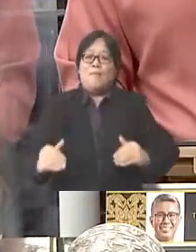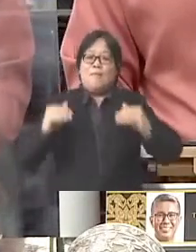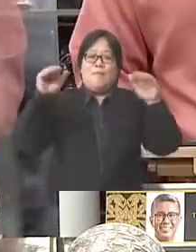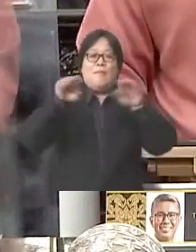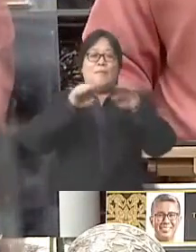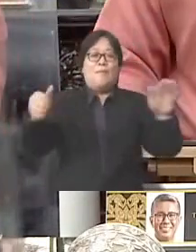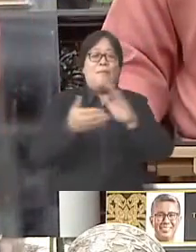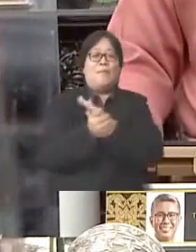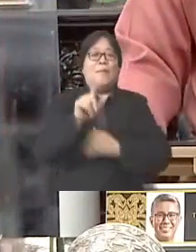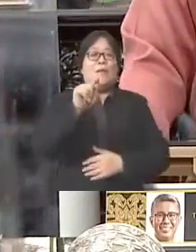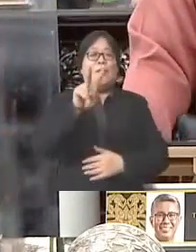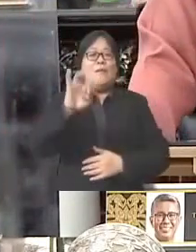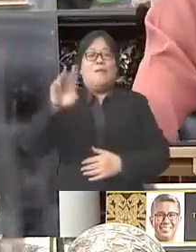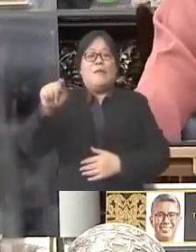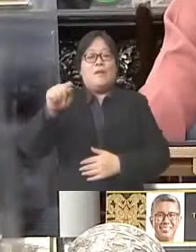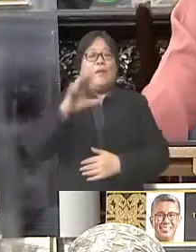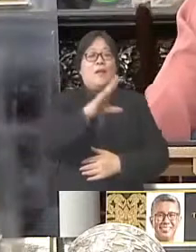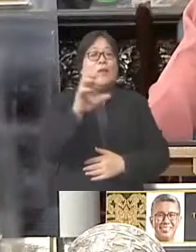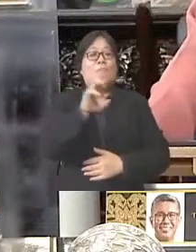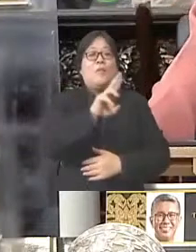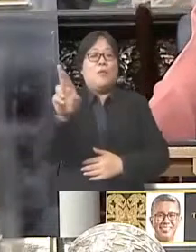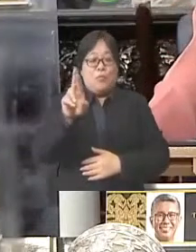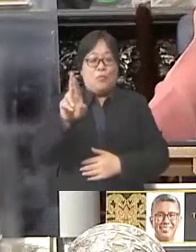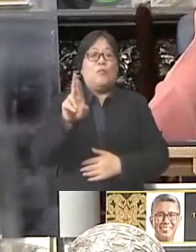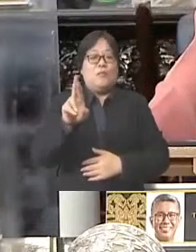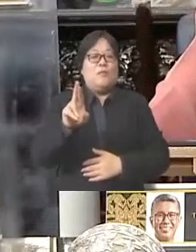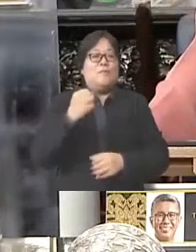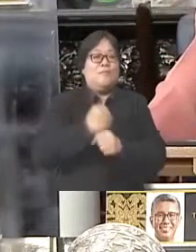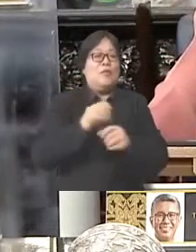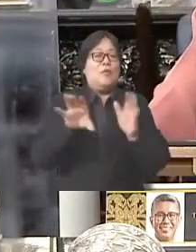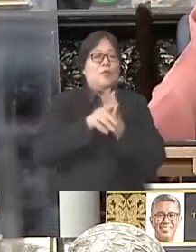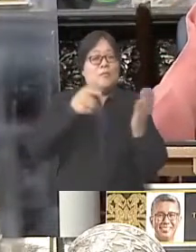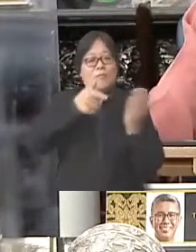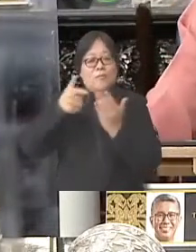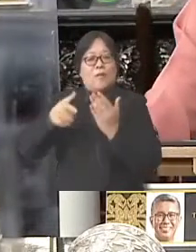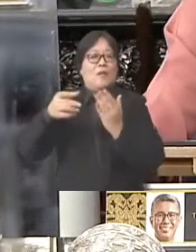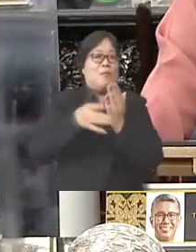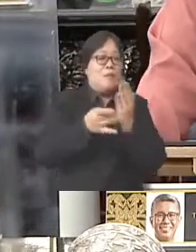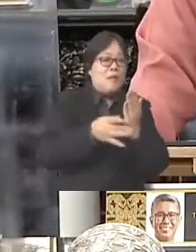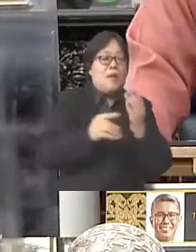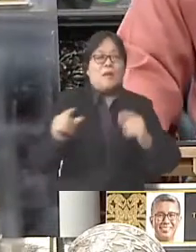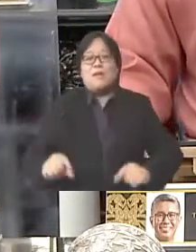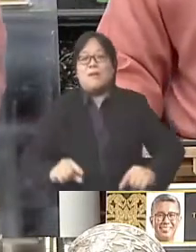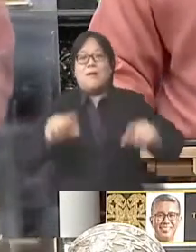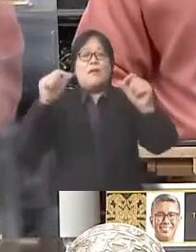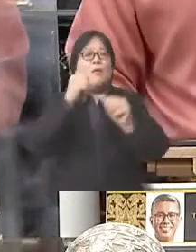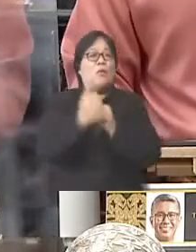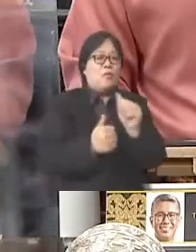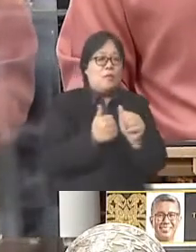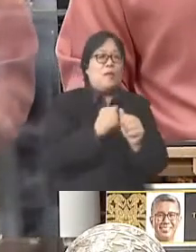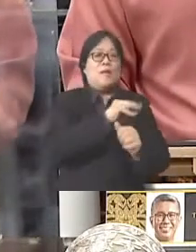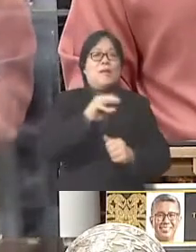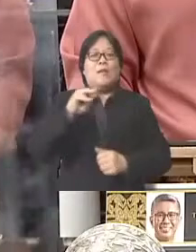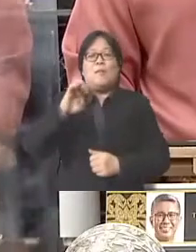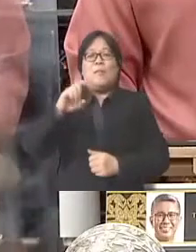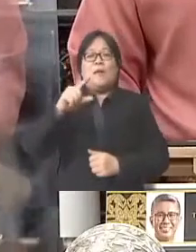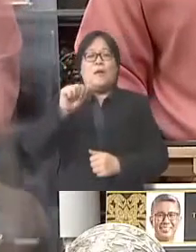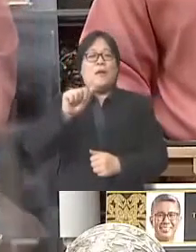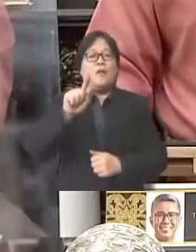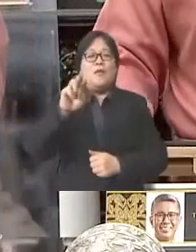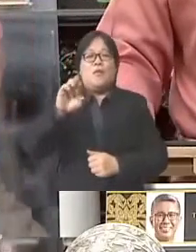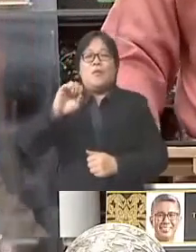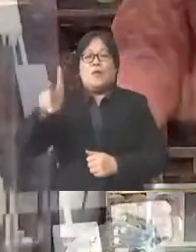tahap kemahiran Tibet untuk dimulai ribu pekerja dalam bidang seperti kimpalan minyak dan gas otomasi Perindustrian dan mekatronik